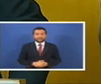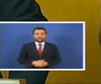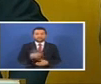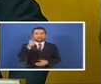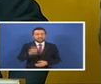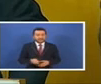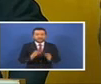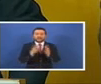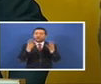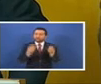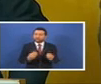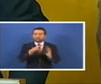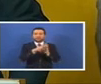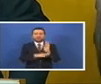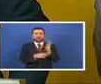Şartlar ne olursa olsun,